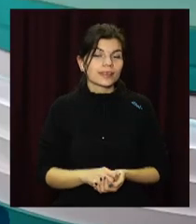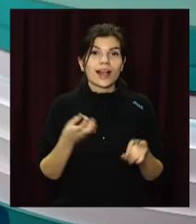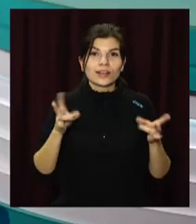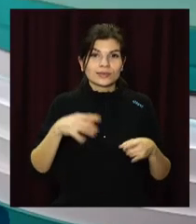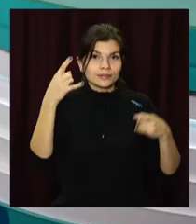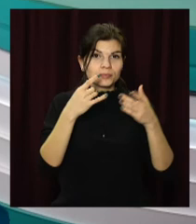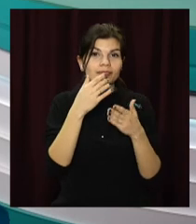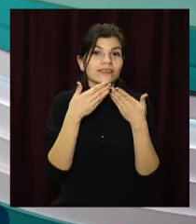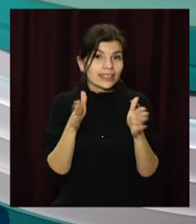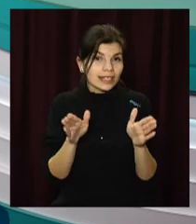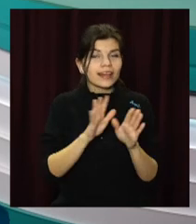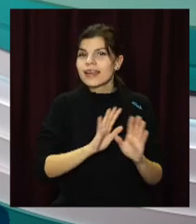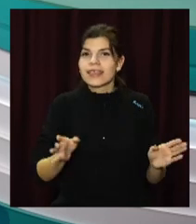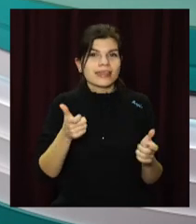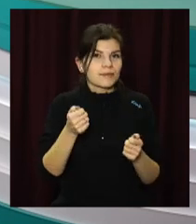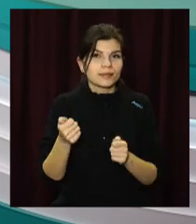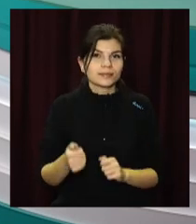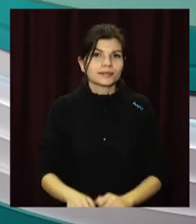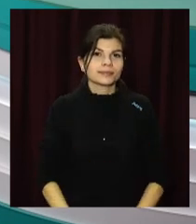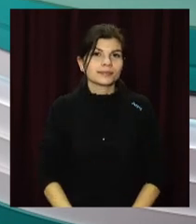Залишайтеся з відкритим та не перемикайте.